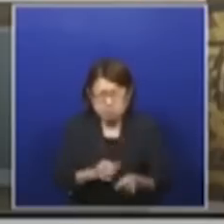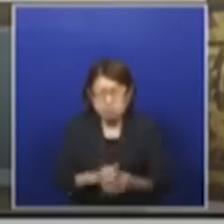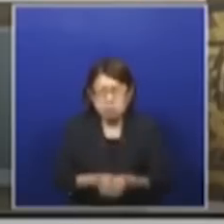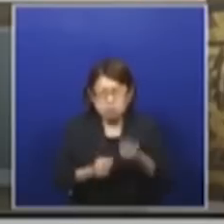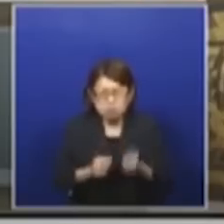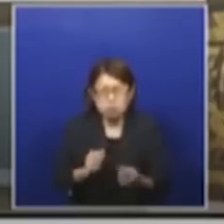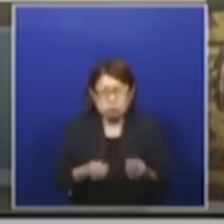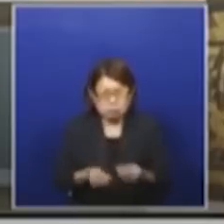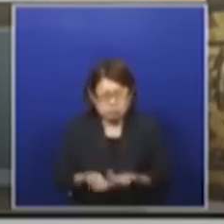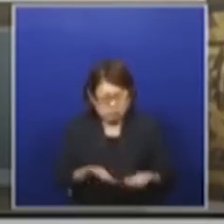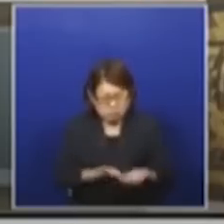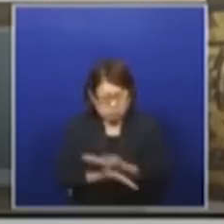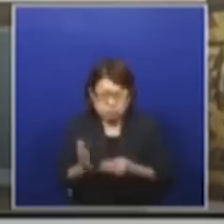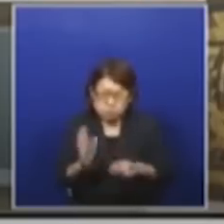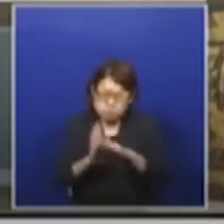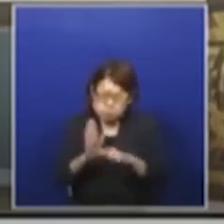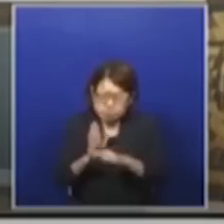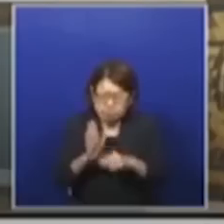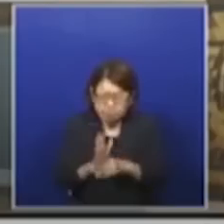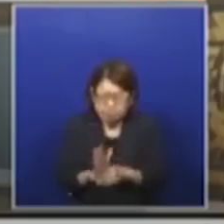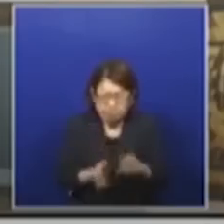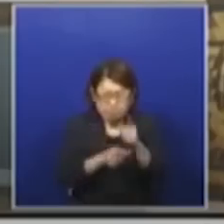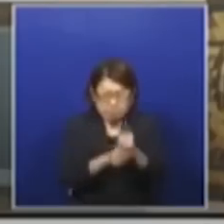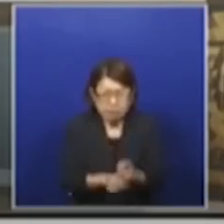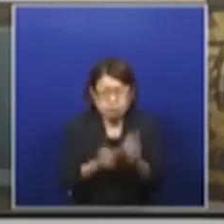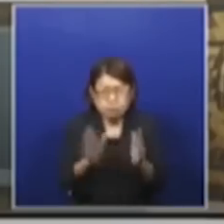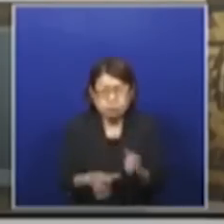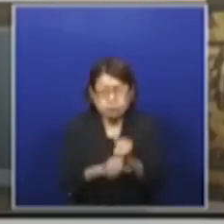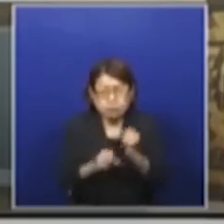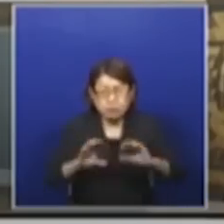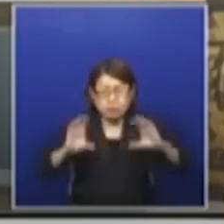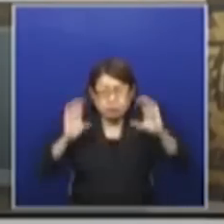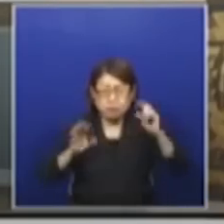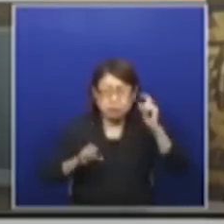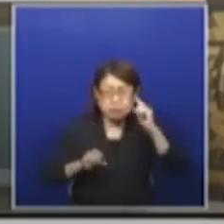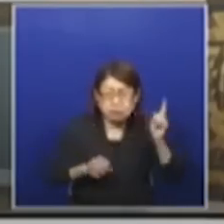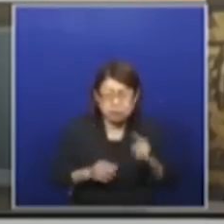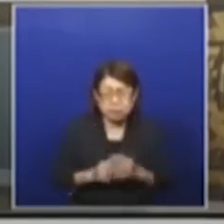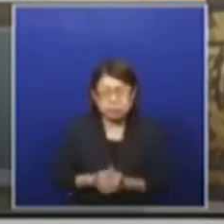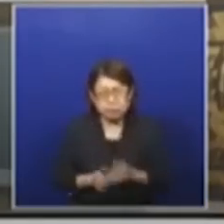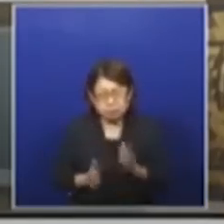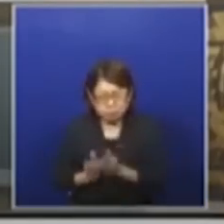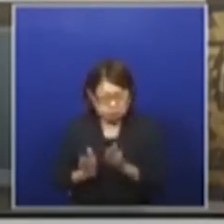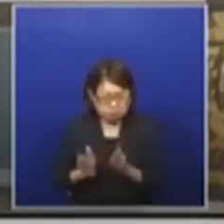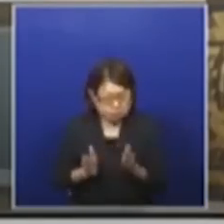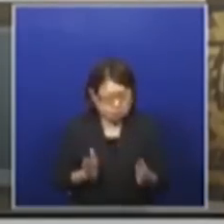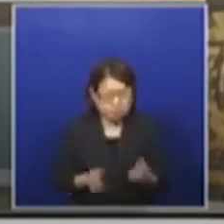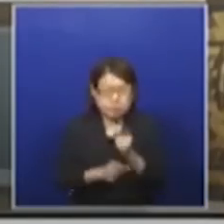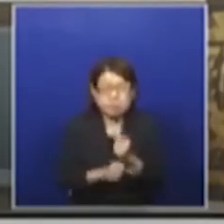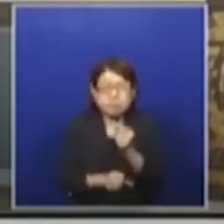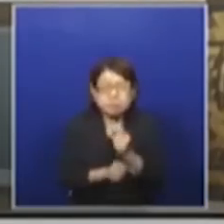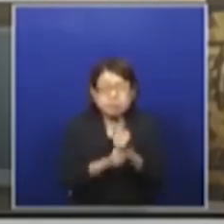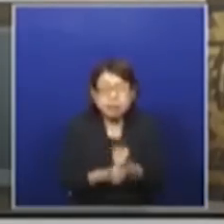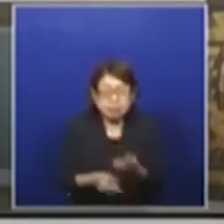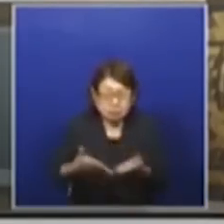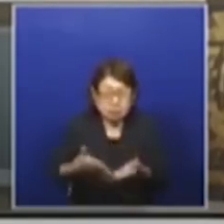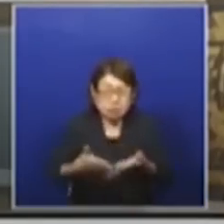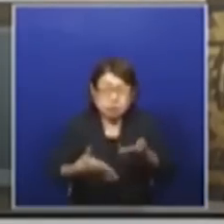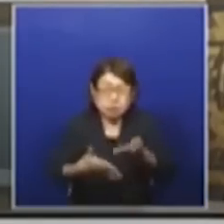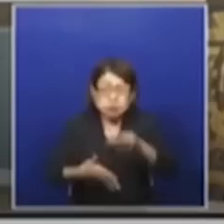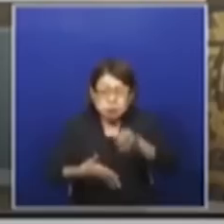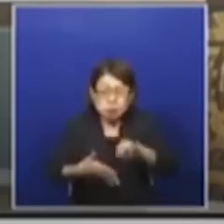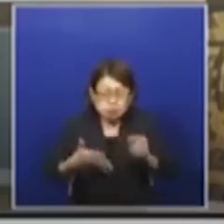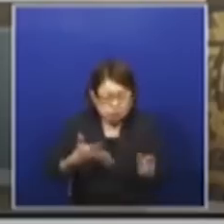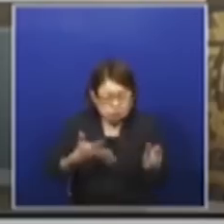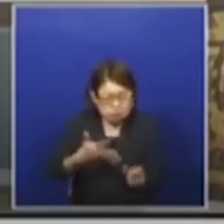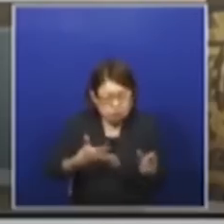ดหลักเกณฑ์การใช้ดุลพินิจของเจ้าหน้าที่ของรัฐและระยะเวลาในการดำเนินการตามขั้นตอนต่างๆที่บัญญัติไว้ในกฎหมาย